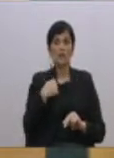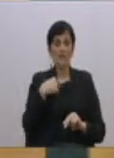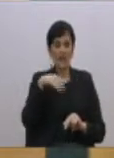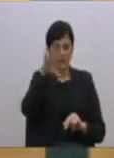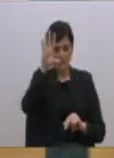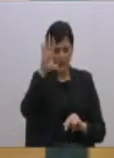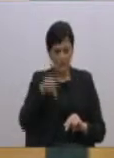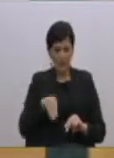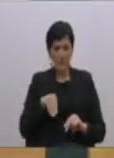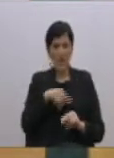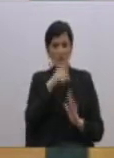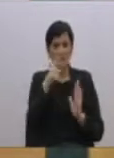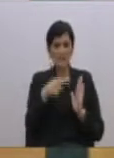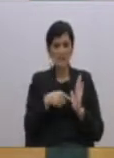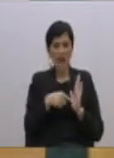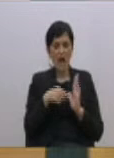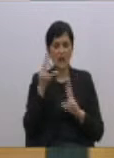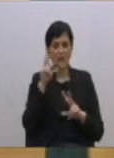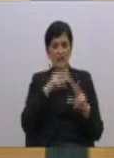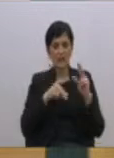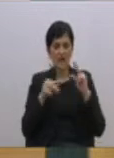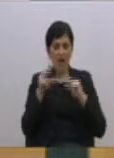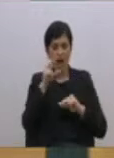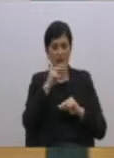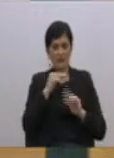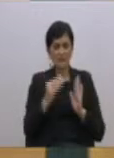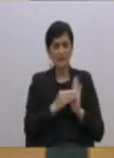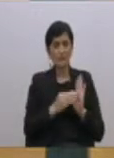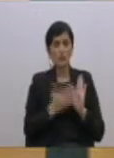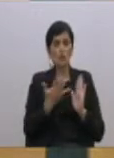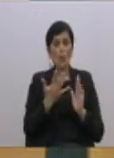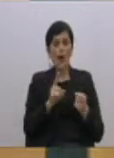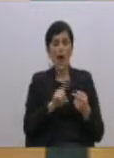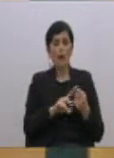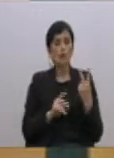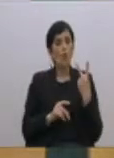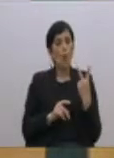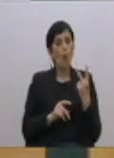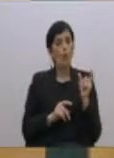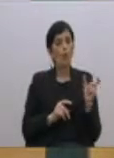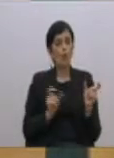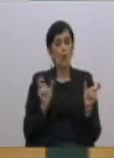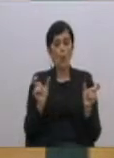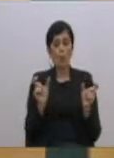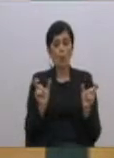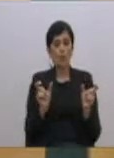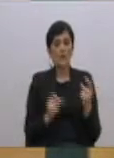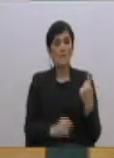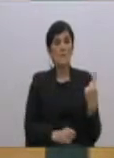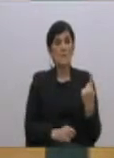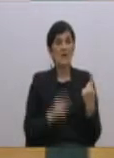is sakitkhi, romelits ar ukavshirdeba or komponents. Pirveli